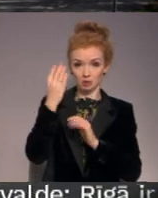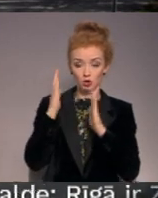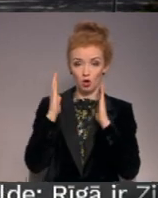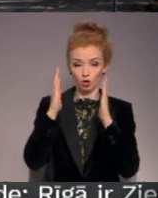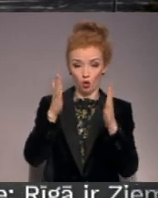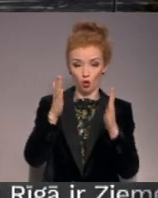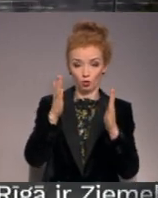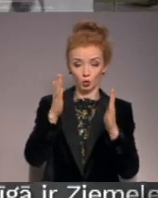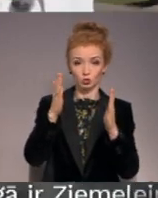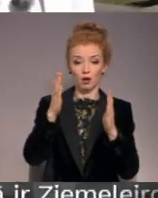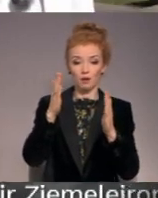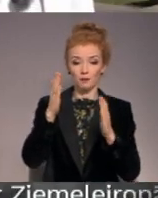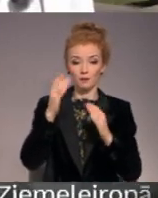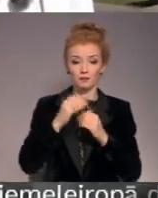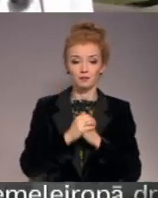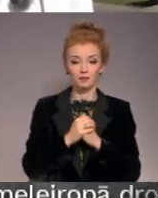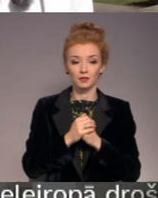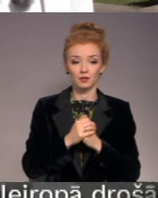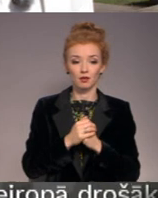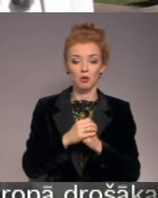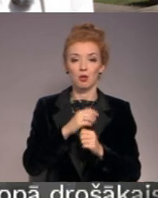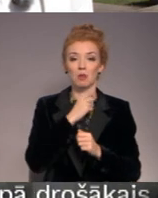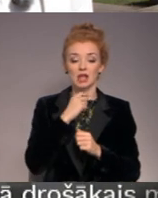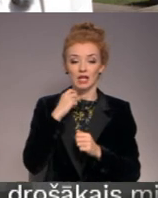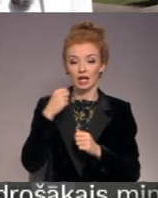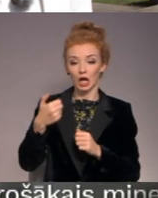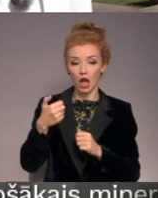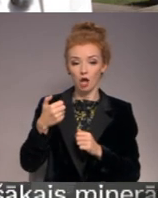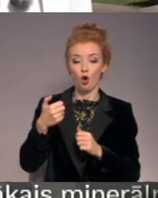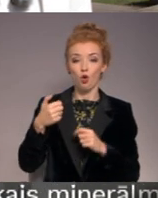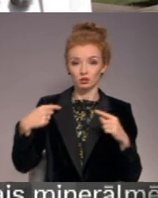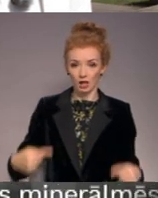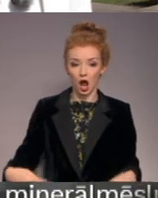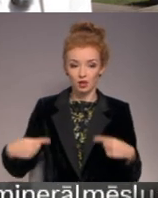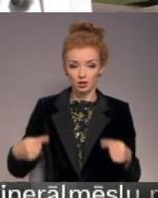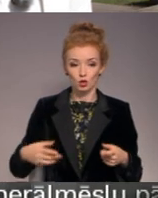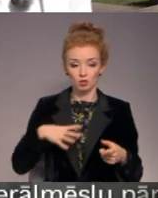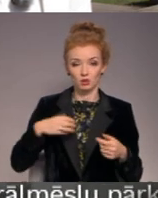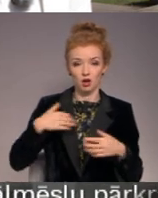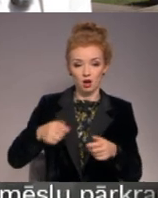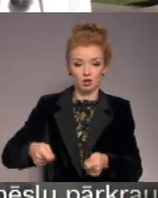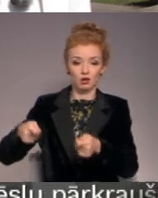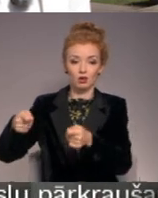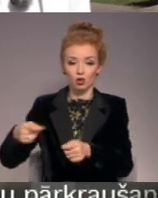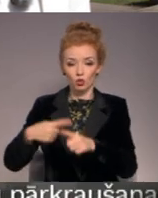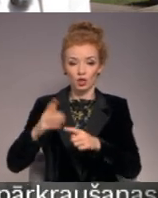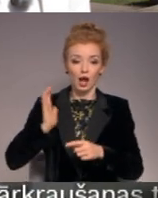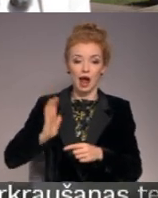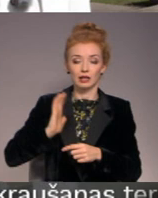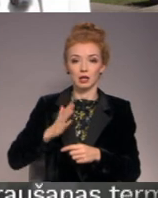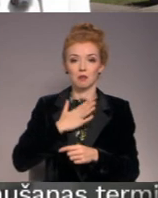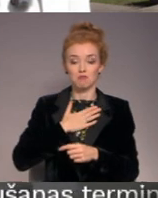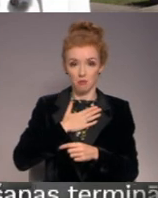to apraksta šādi. Priesteris Gregors jau pārvietojumos ratiņos bija izstumts ārā no slimnīcas un gaidīja mani